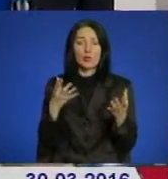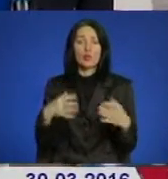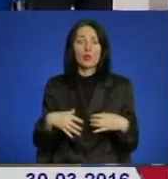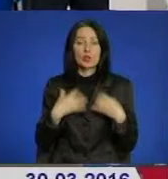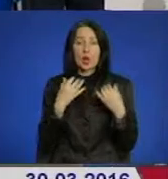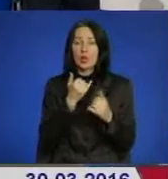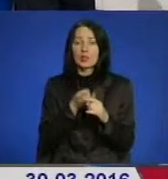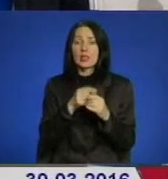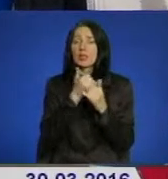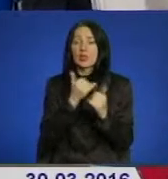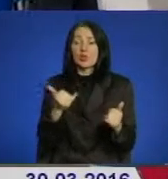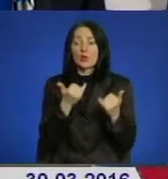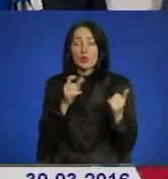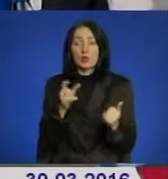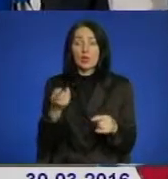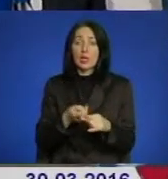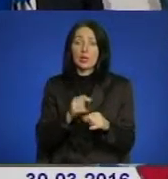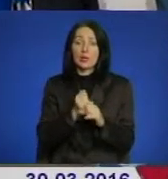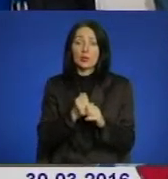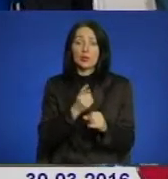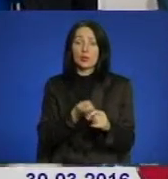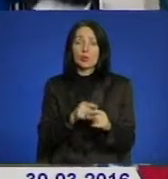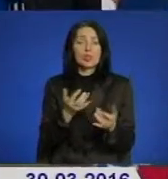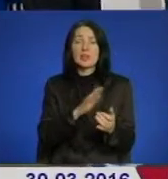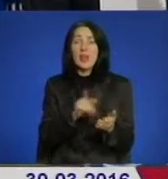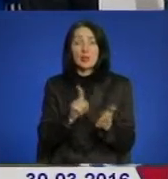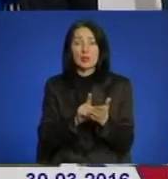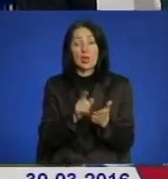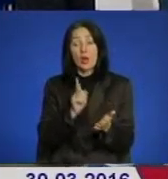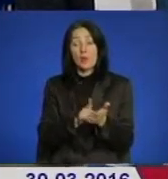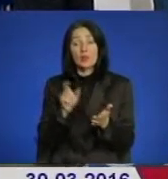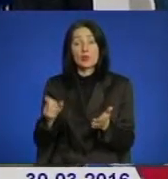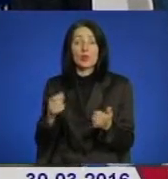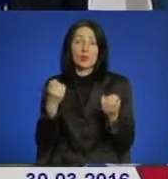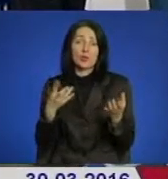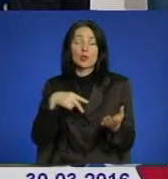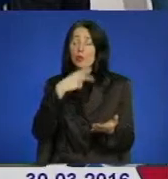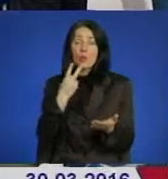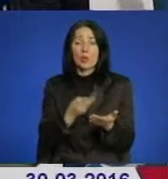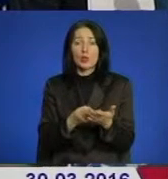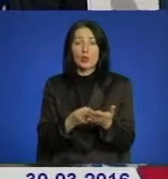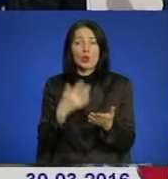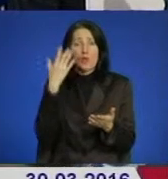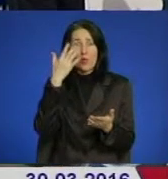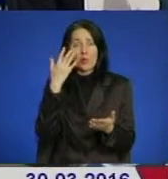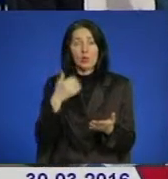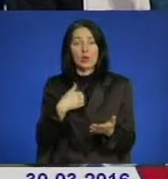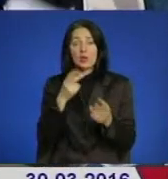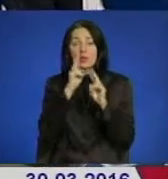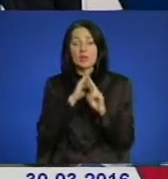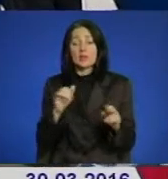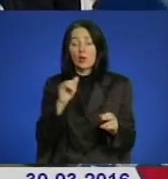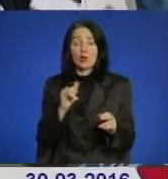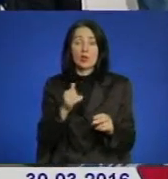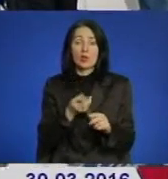це неможливо для людей, які працюють, чи які ще не пенсіонери. Ну, а пенсіонери просто падають в обмороки. Так що я не знаю, куди